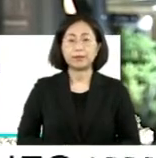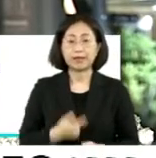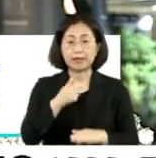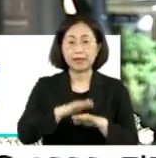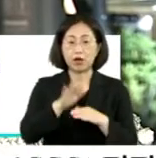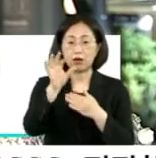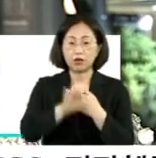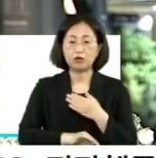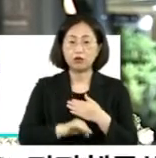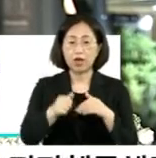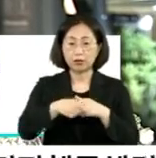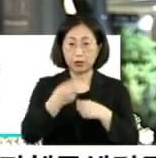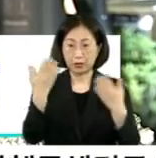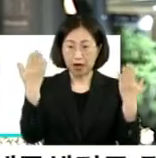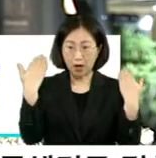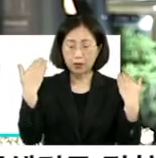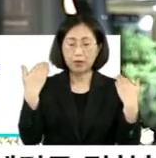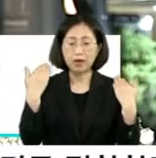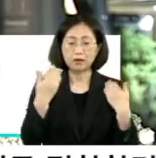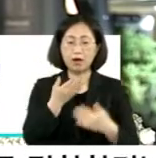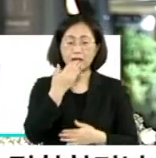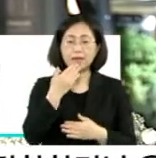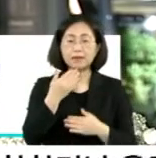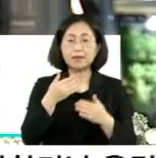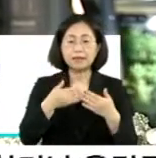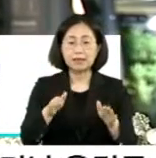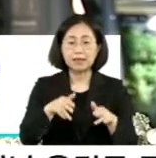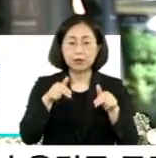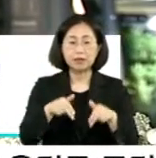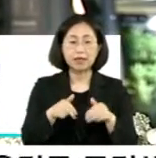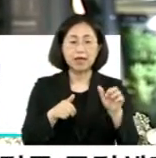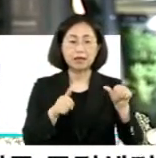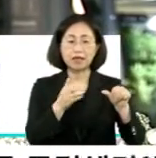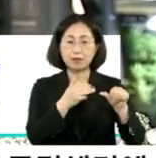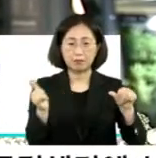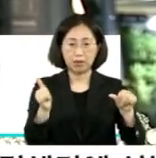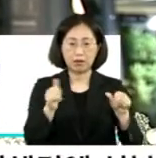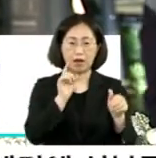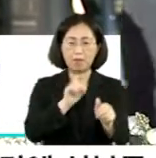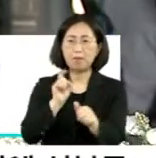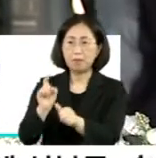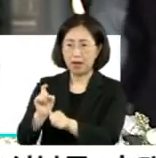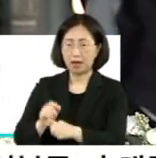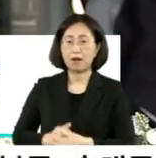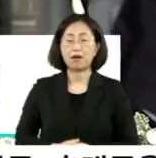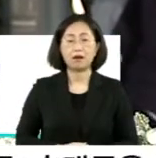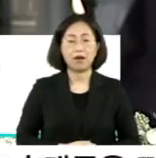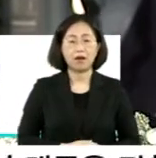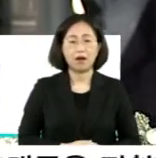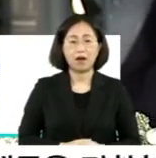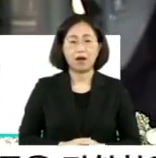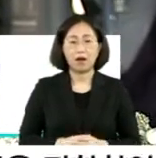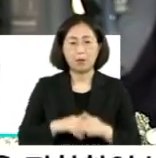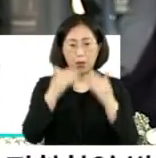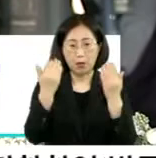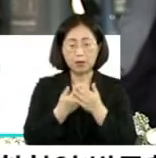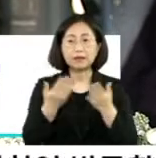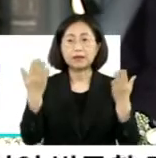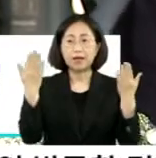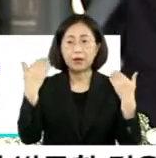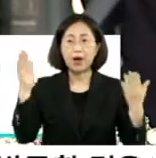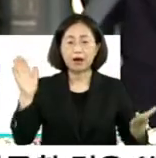대전 서구의 한 초등학교에서도 급식실 종사자 5명이 잇따라 확진 판정을 받으면서 전 학년을